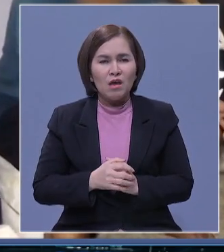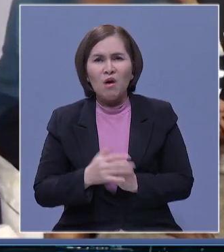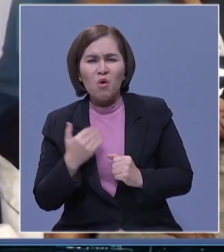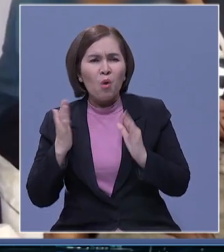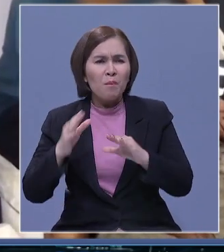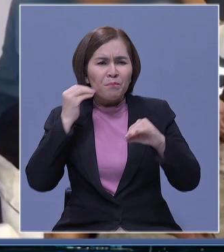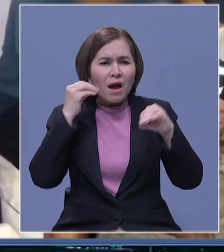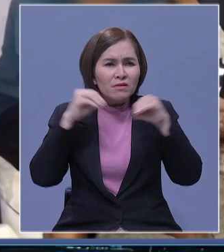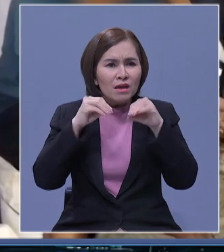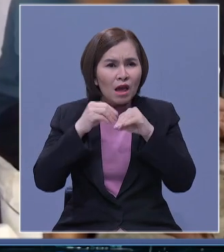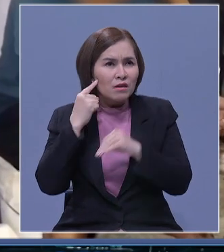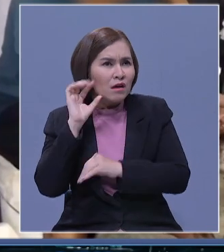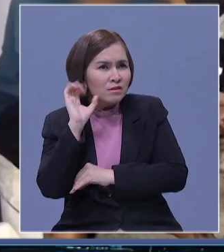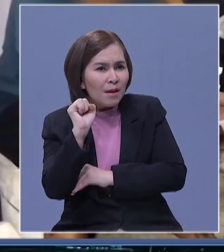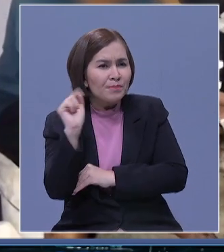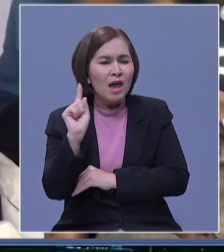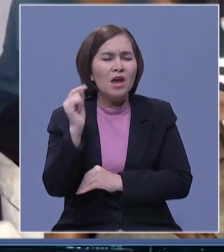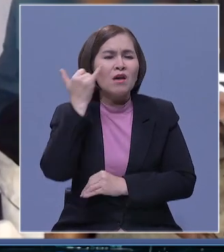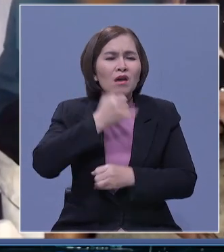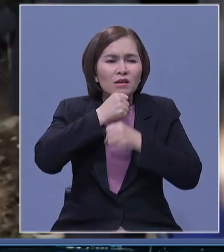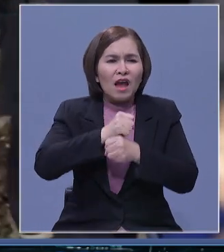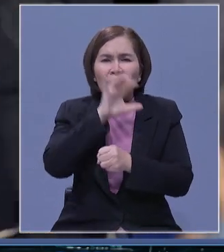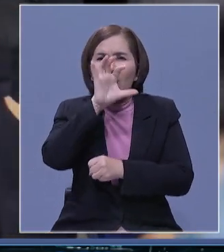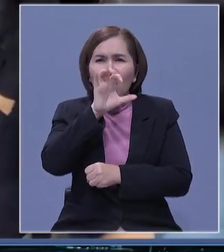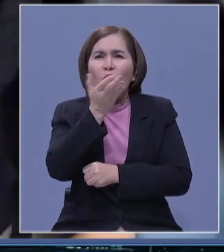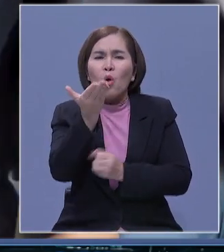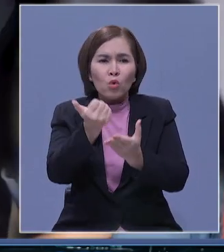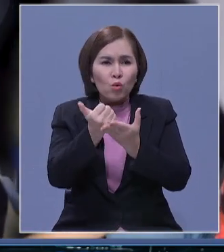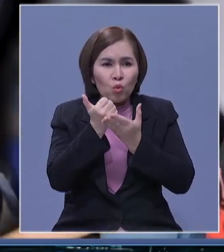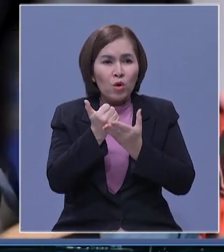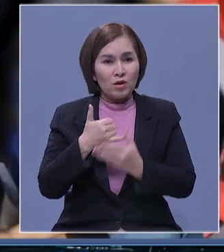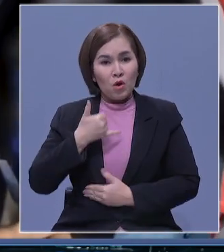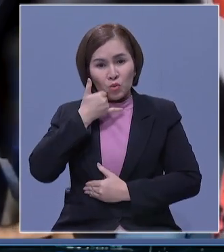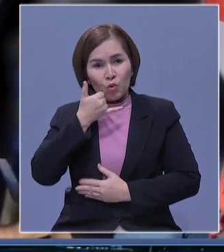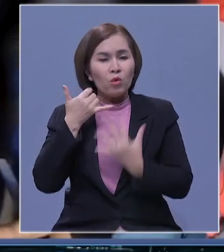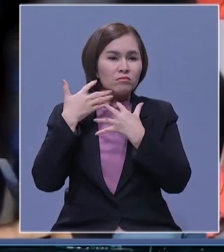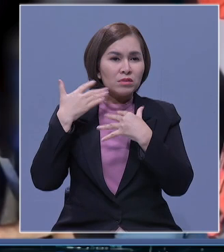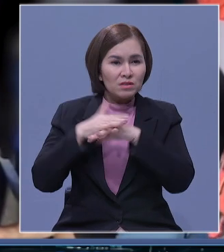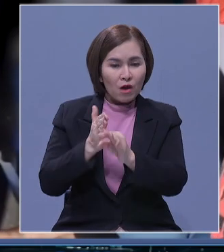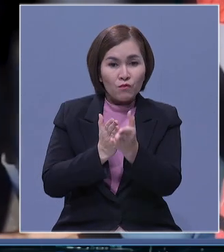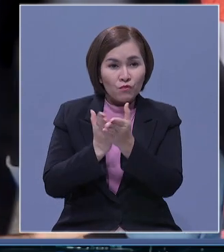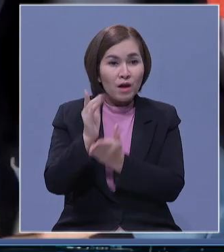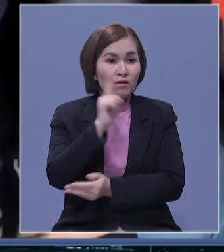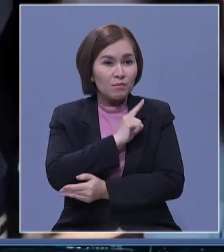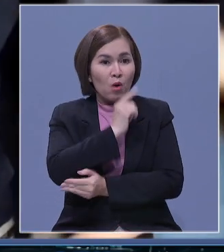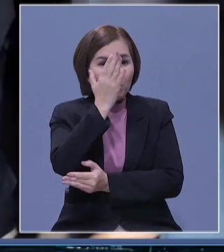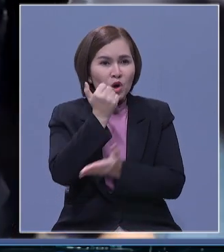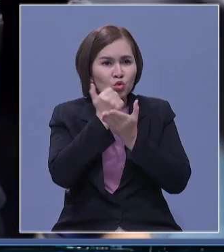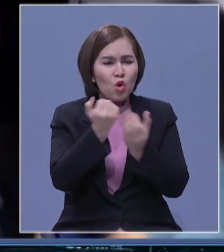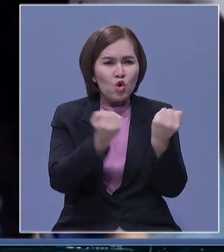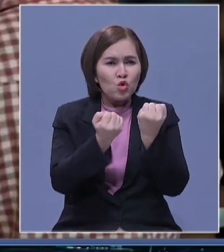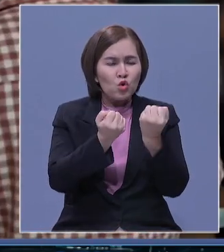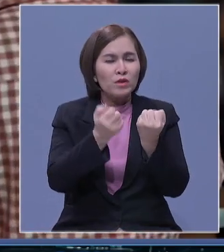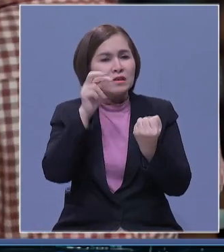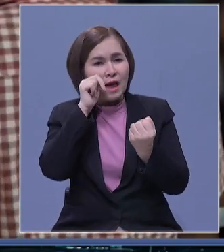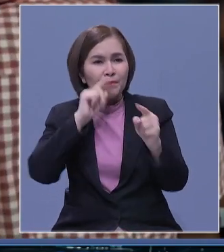ได้ยินเสียงคุณยายร้องขอความช่วยเหลือค่ะเพื่อนบ้านก็เลยเรียกทั้งเจ้าหน้าที่นะคะเข้ามาช่วยรวมไปถึงรถดับเพลิง